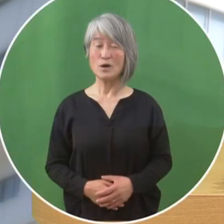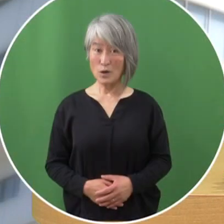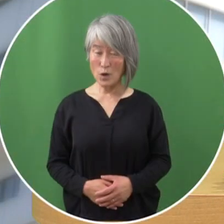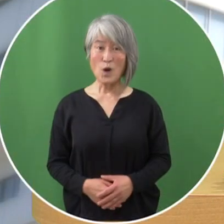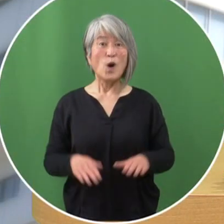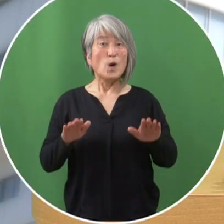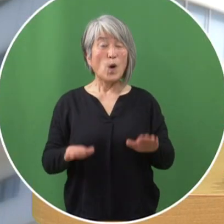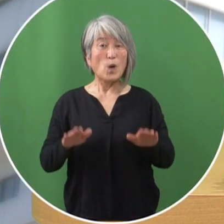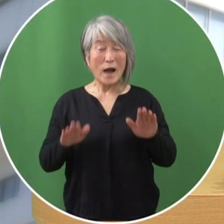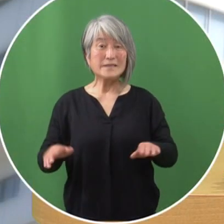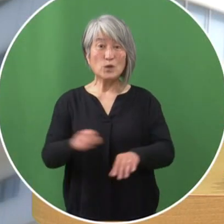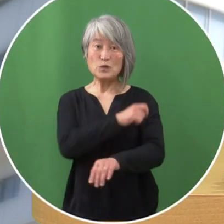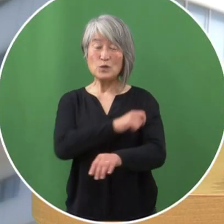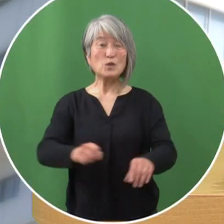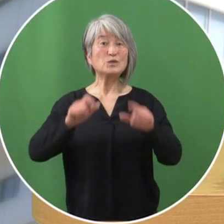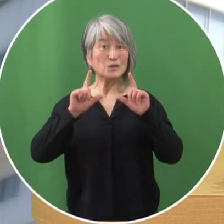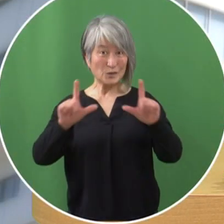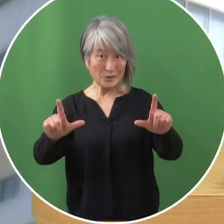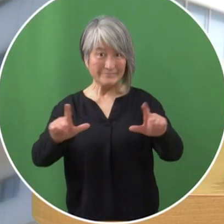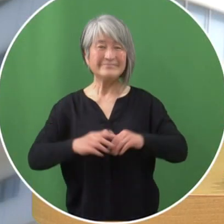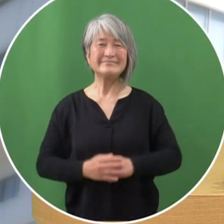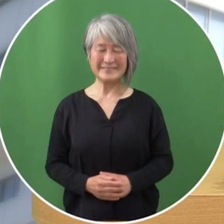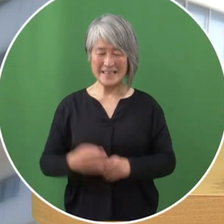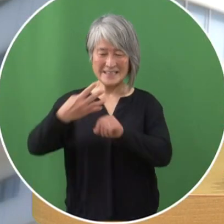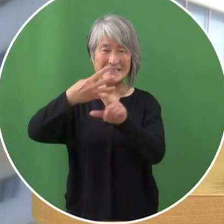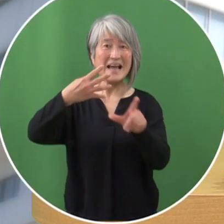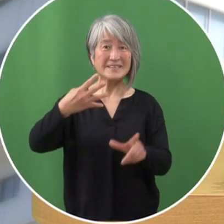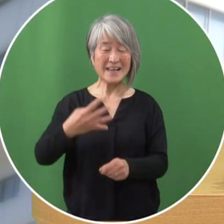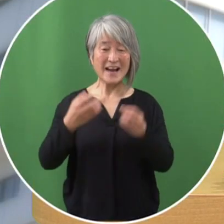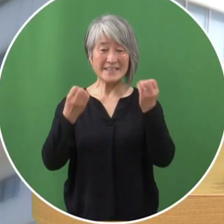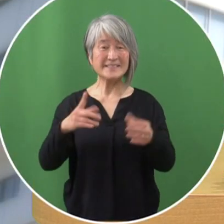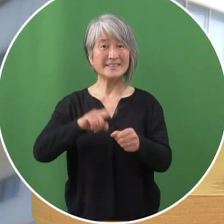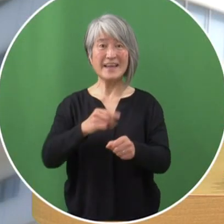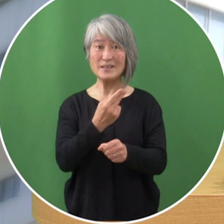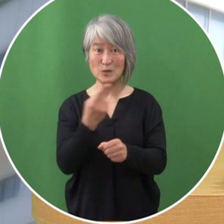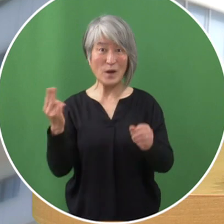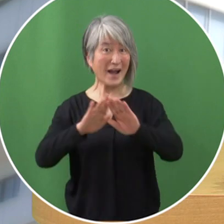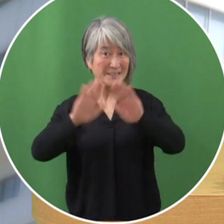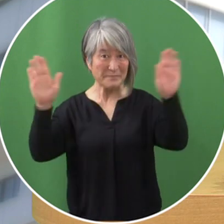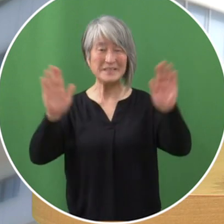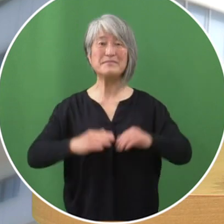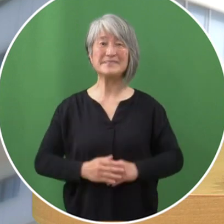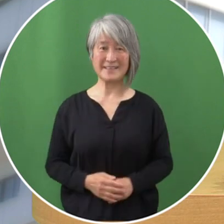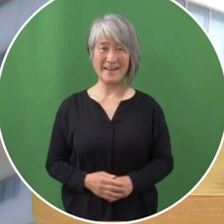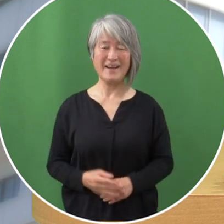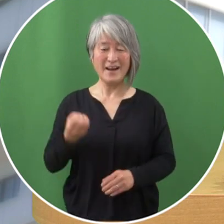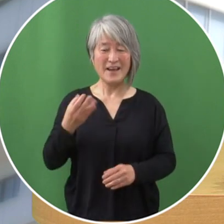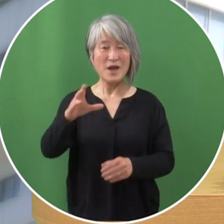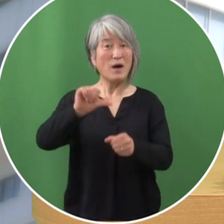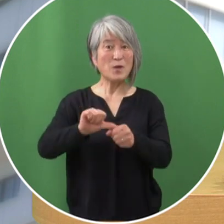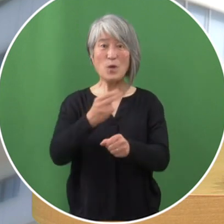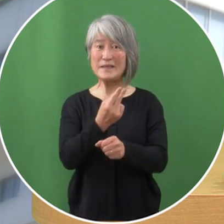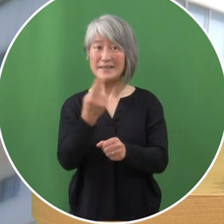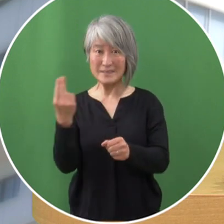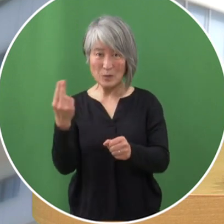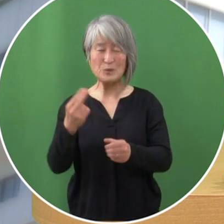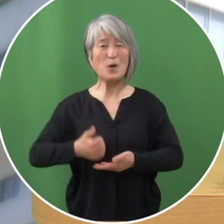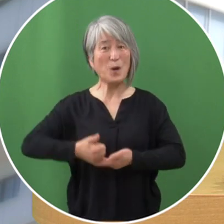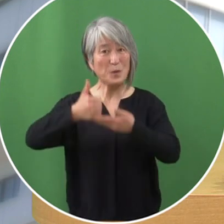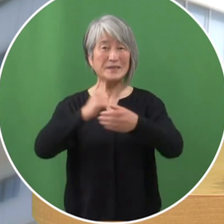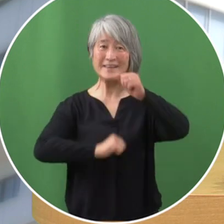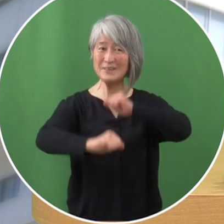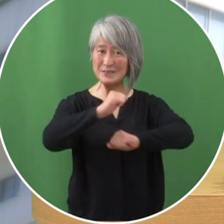今回の特集です。4月から新年度がスタートしました。令和5年度の主な取り組みをご紹介します